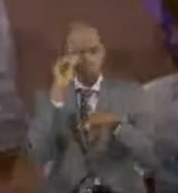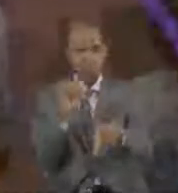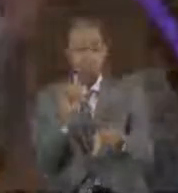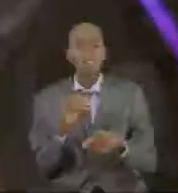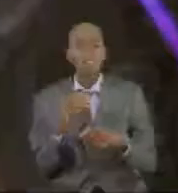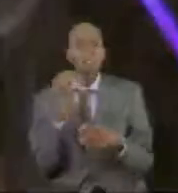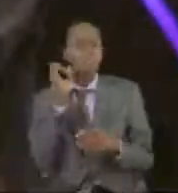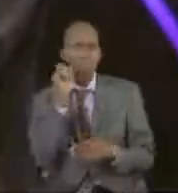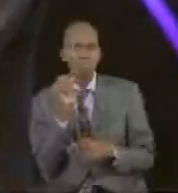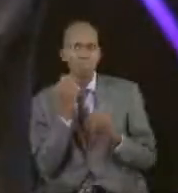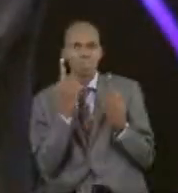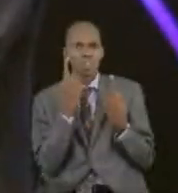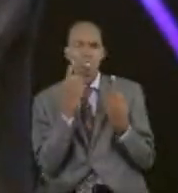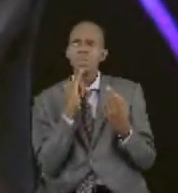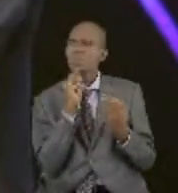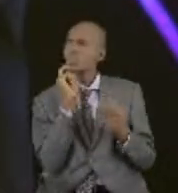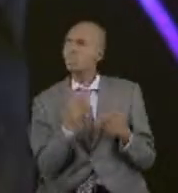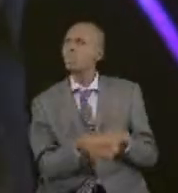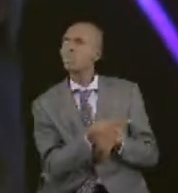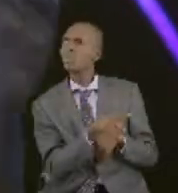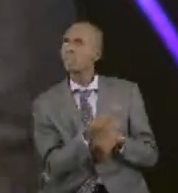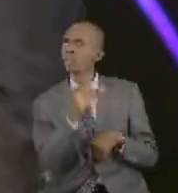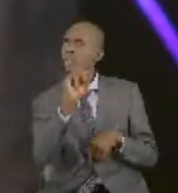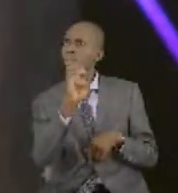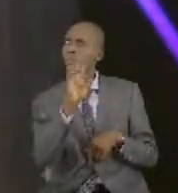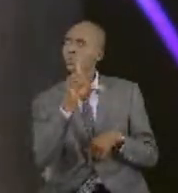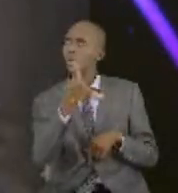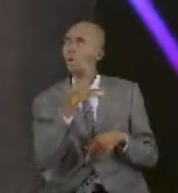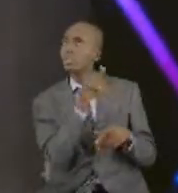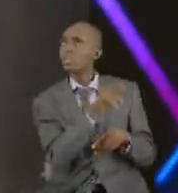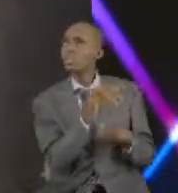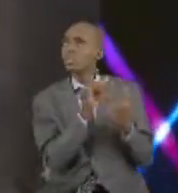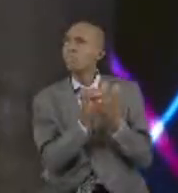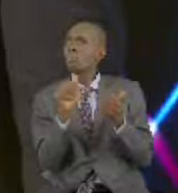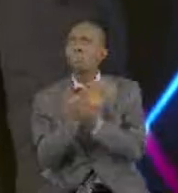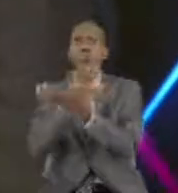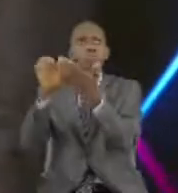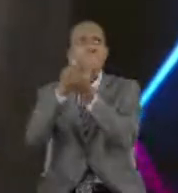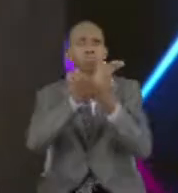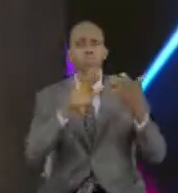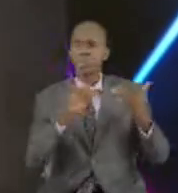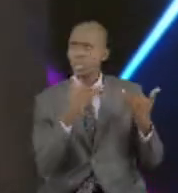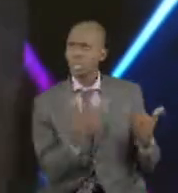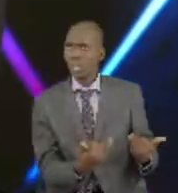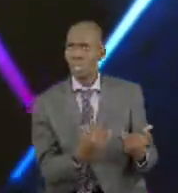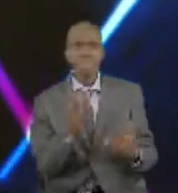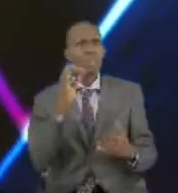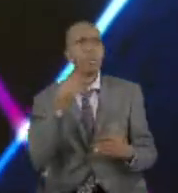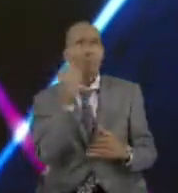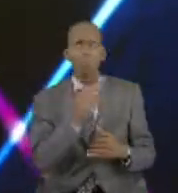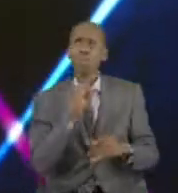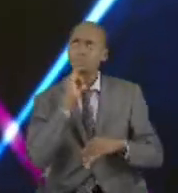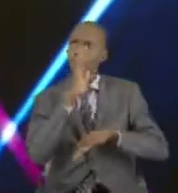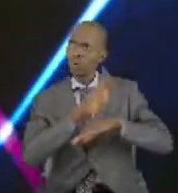disaient, n'est-ce pas celui qui persécutait à Jérusalem, n'est-ce pas celui qui persécutait à Jérusalem, ceux qui invoquaient ce